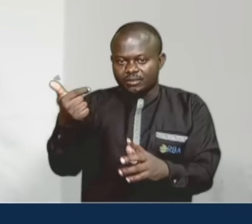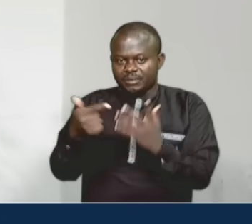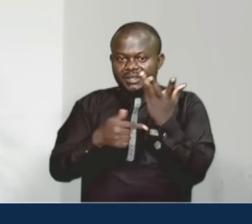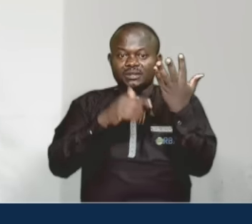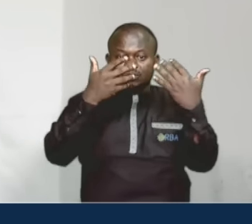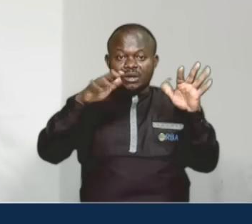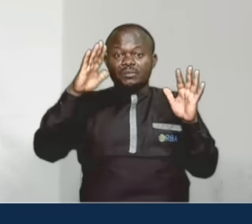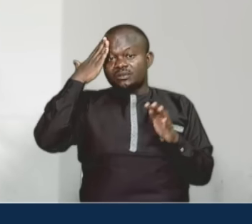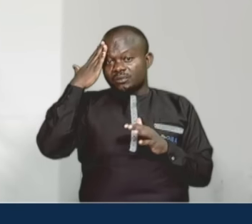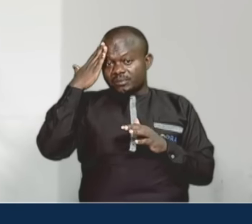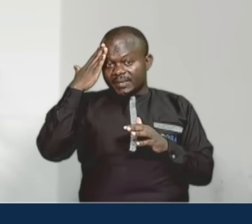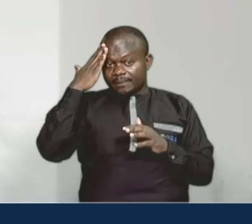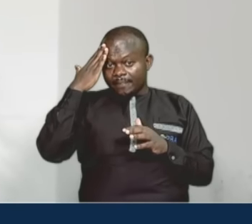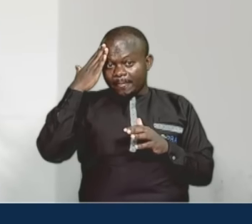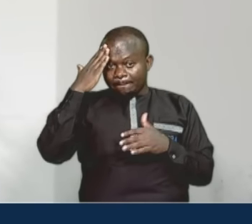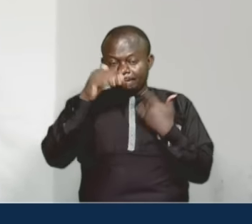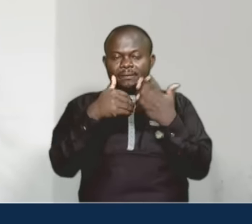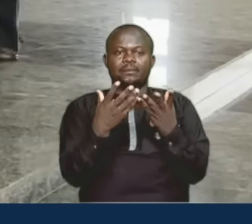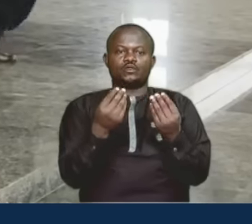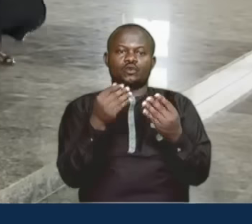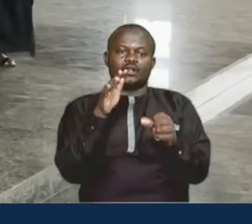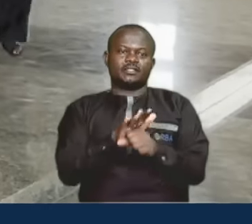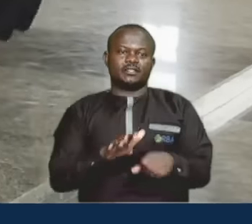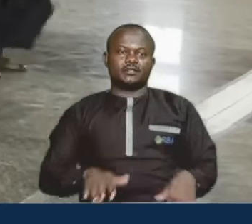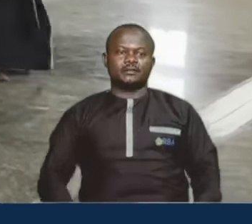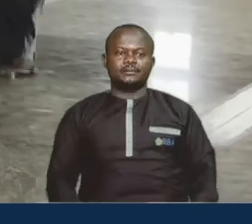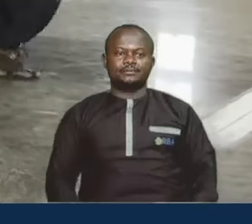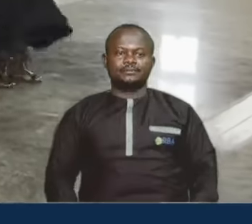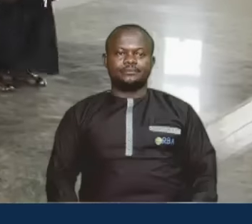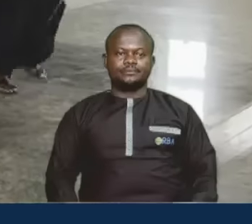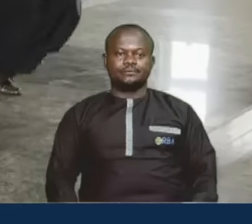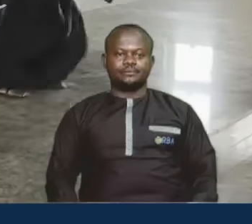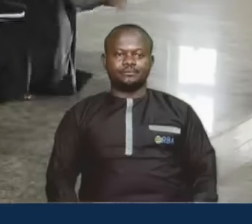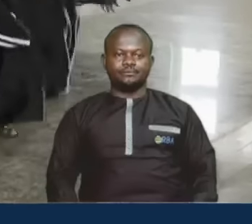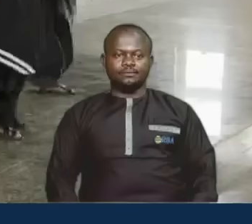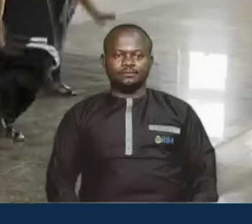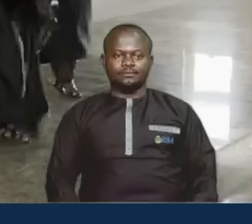twarabimenye bitworohere cyane